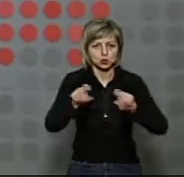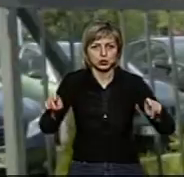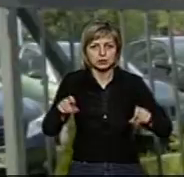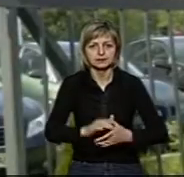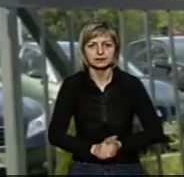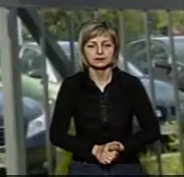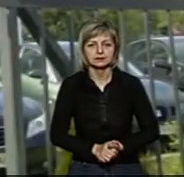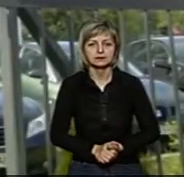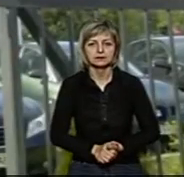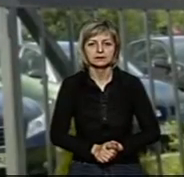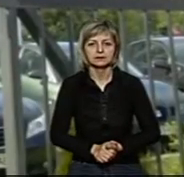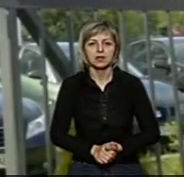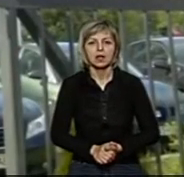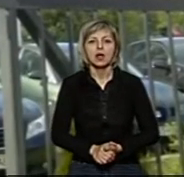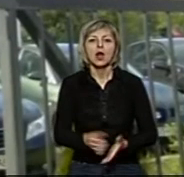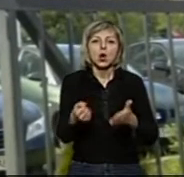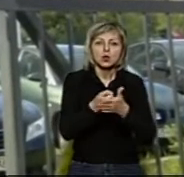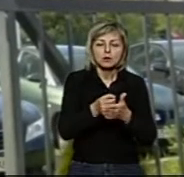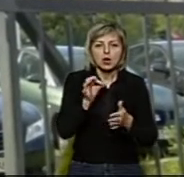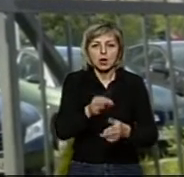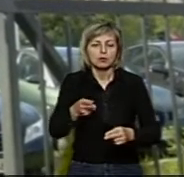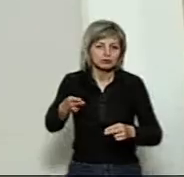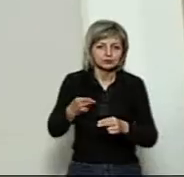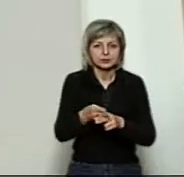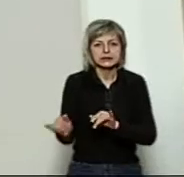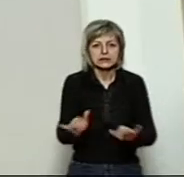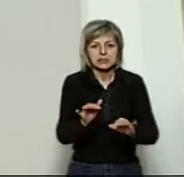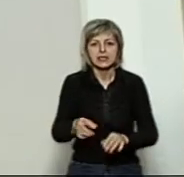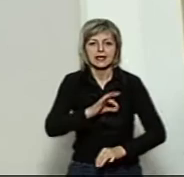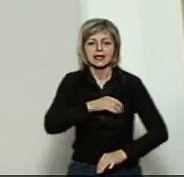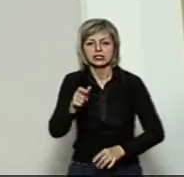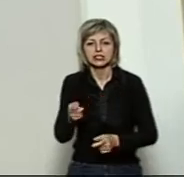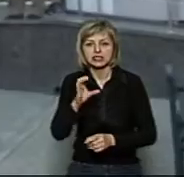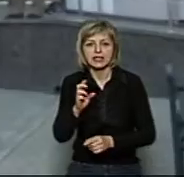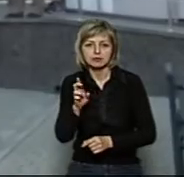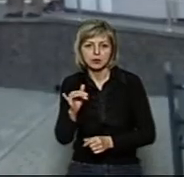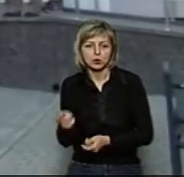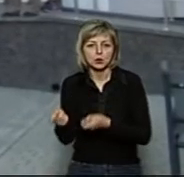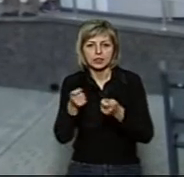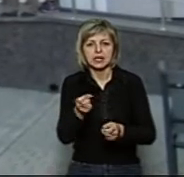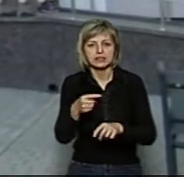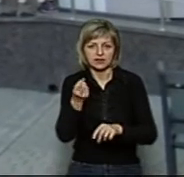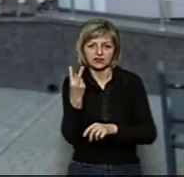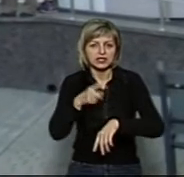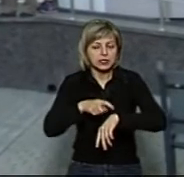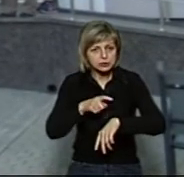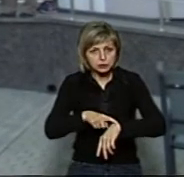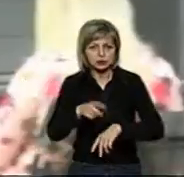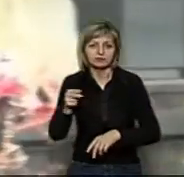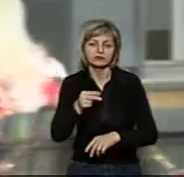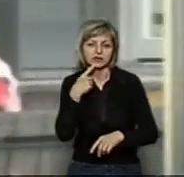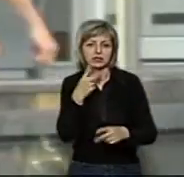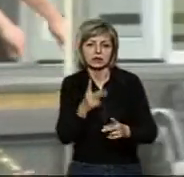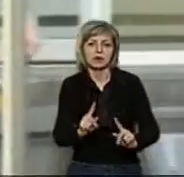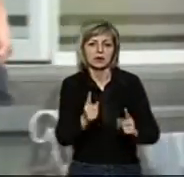сюжеті. Клопотання про запобіжний захід Максиму Кривушу слідчі СБУ принесли до суду опівдні. Обвинувачення наполягає на триманні